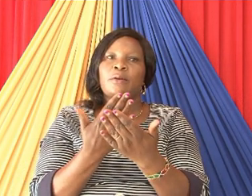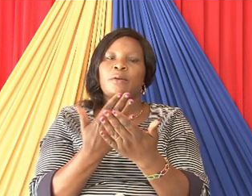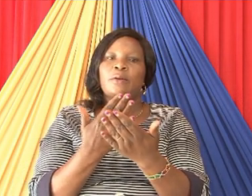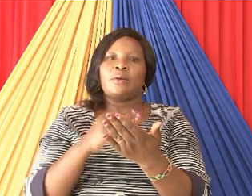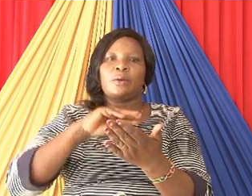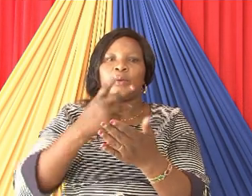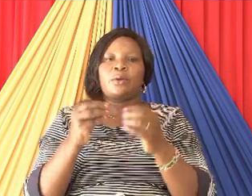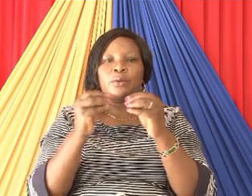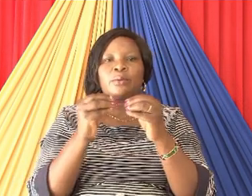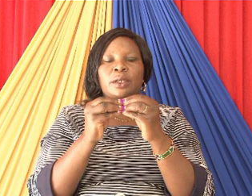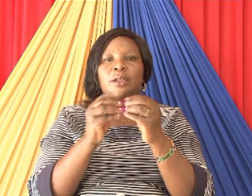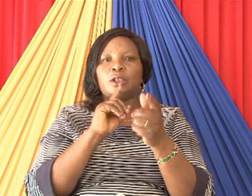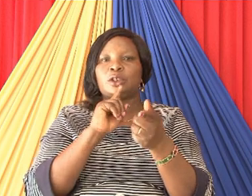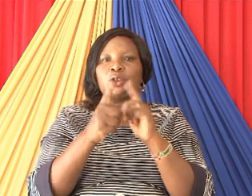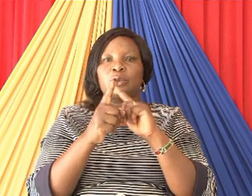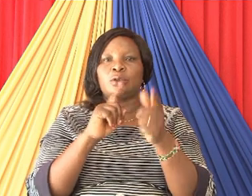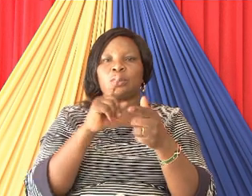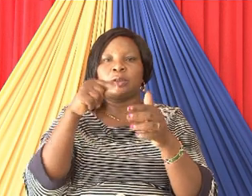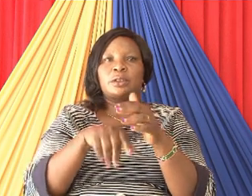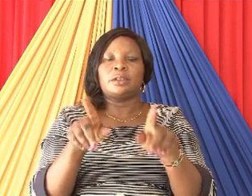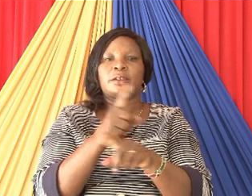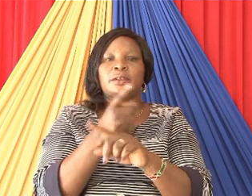tukipatana na kuwasiliana kwa njia nyingi.